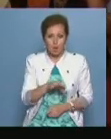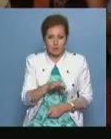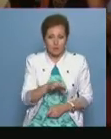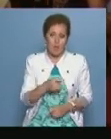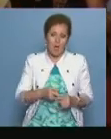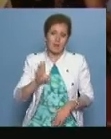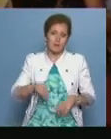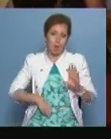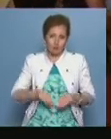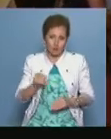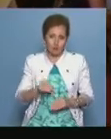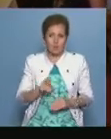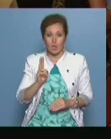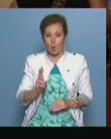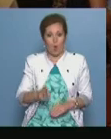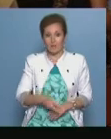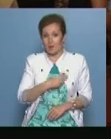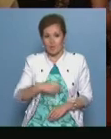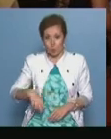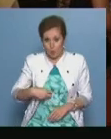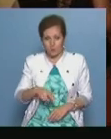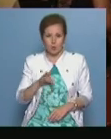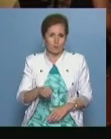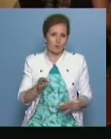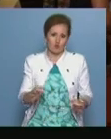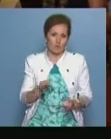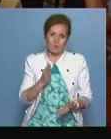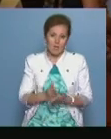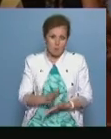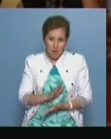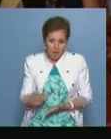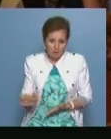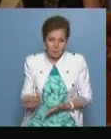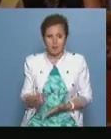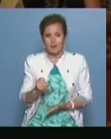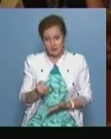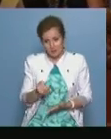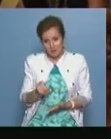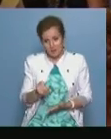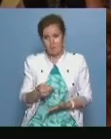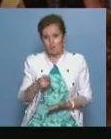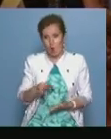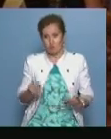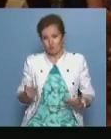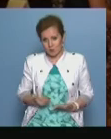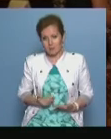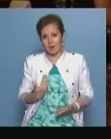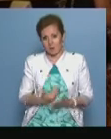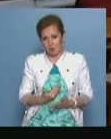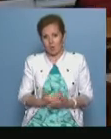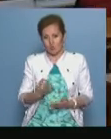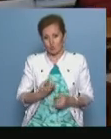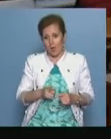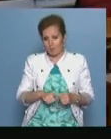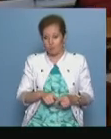Это значит, ну, кто не рискует, тот ничего не имеет. И, в общем-то, по жизни Кажется, нужно этому